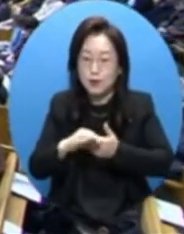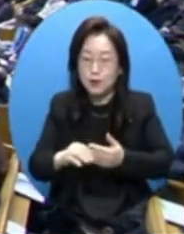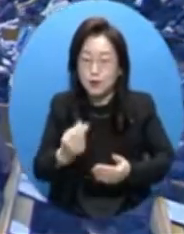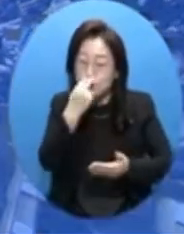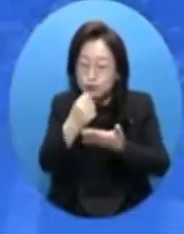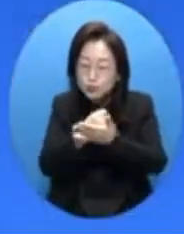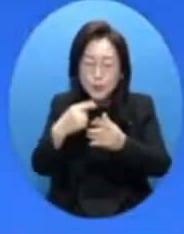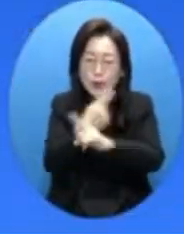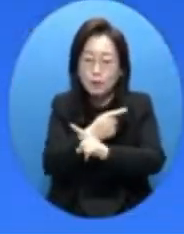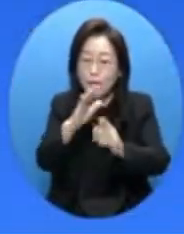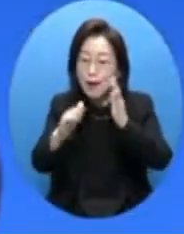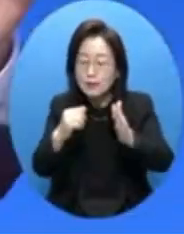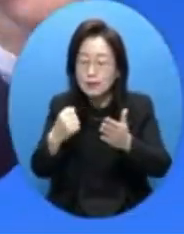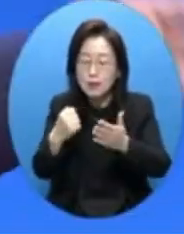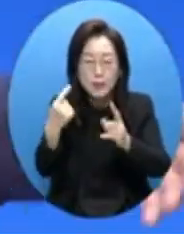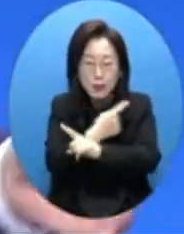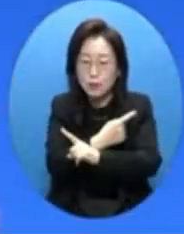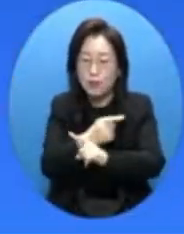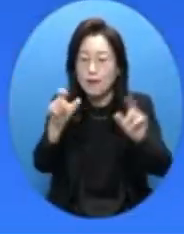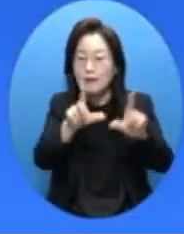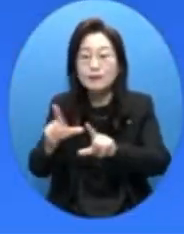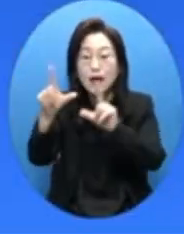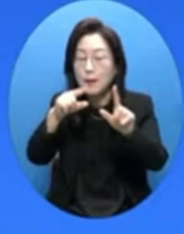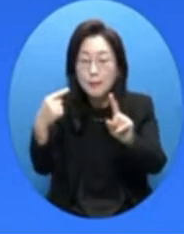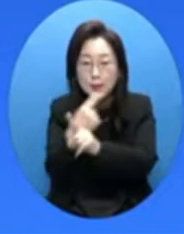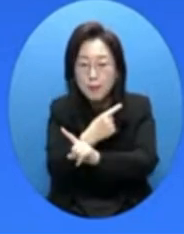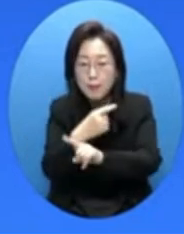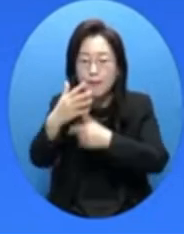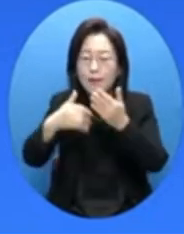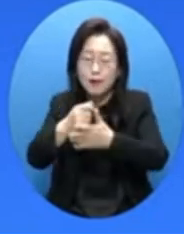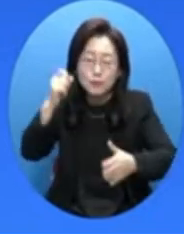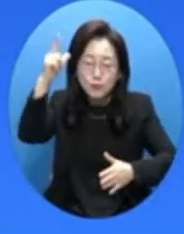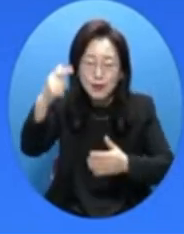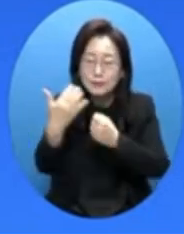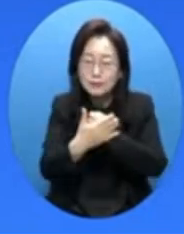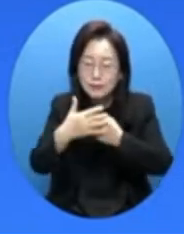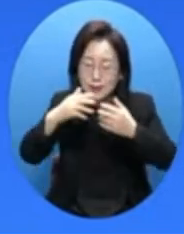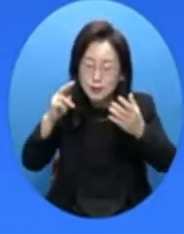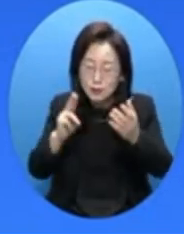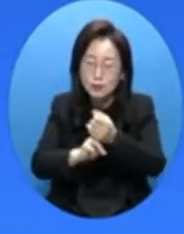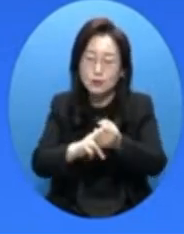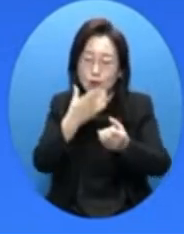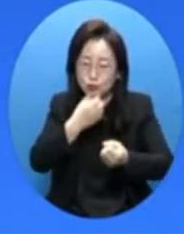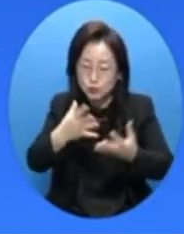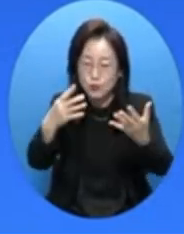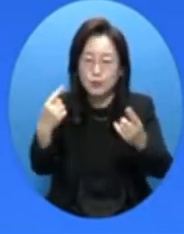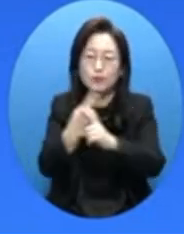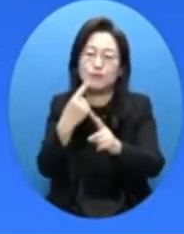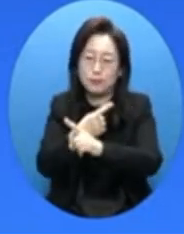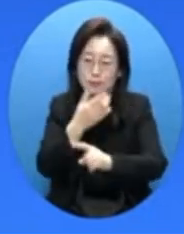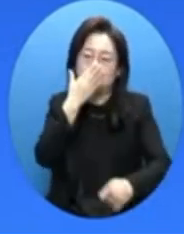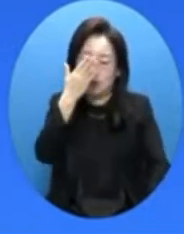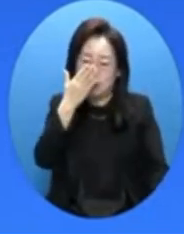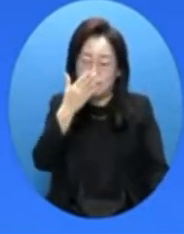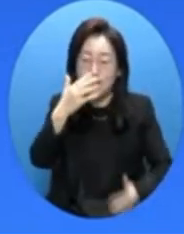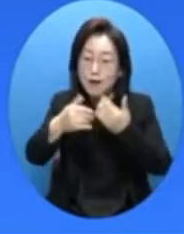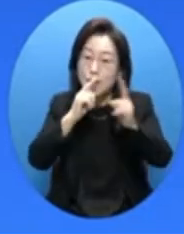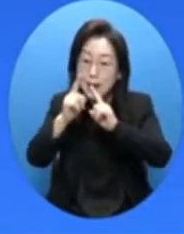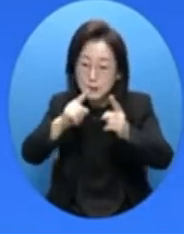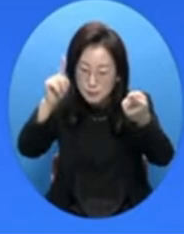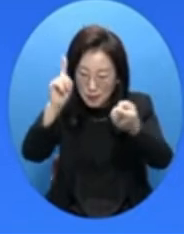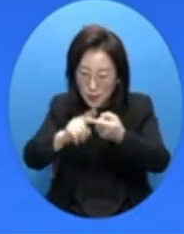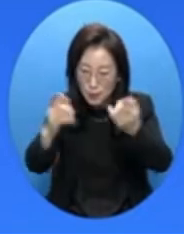여러분의 가정을 바꿔 놓습니다 여러분의 삶을 하나님의 위대한 은혜로 축복으로 기적으로 이끌어 가는 것입니다 말씀 하나에